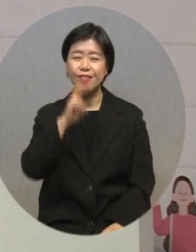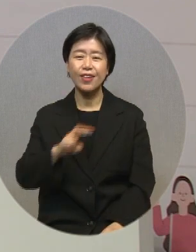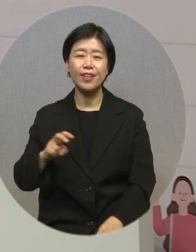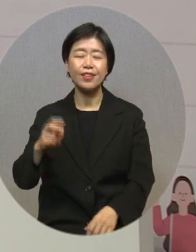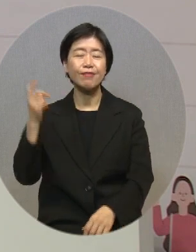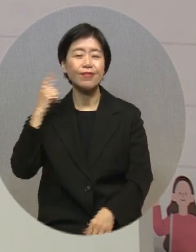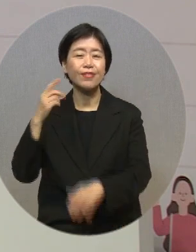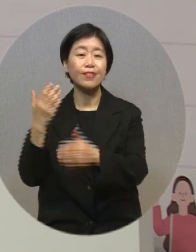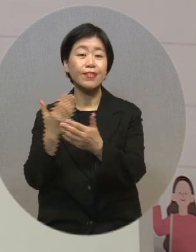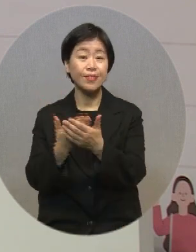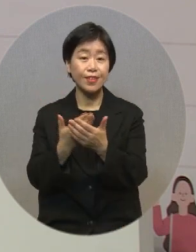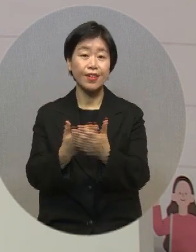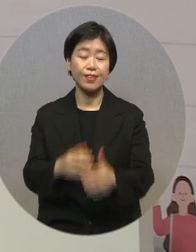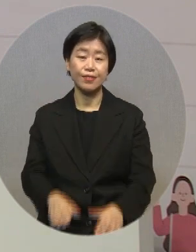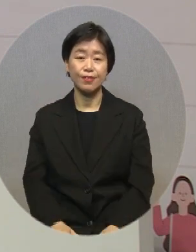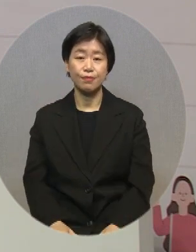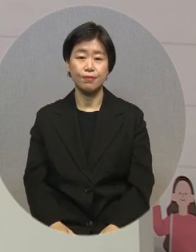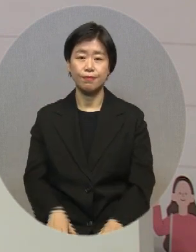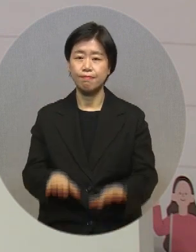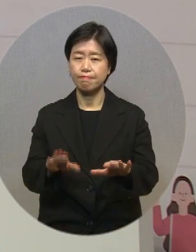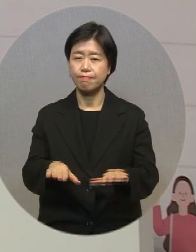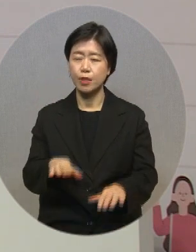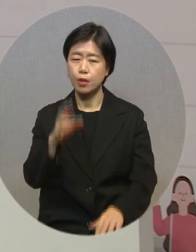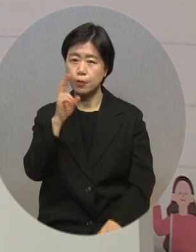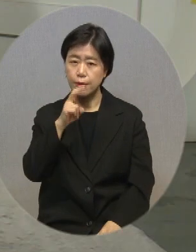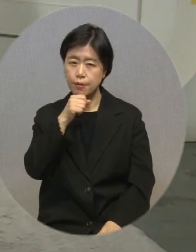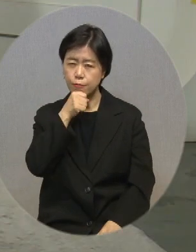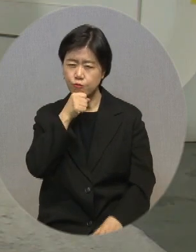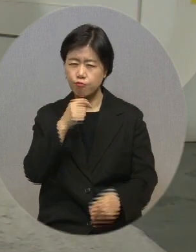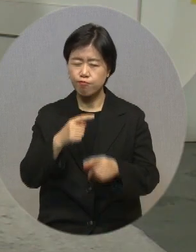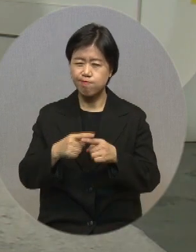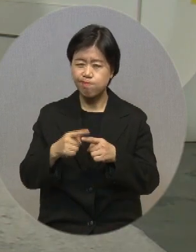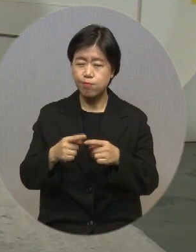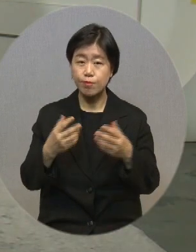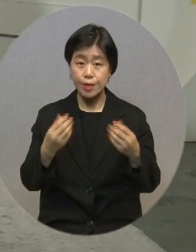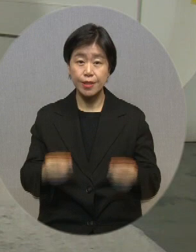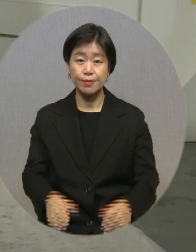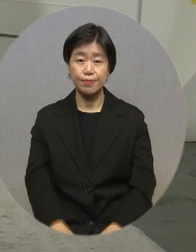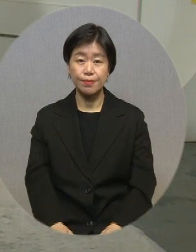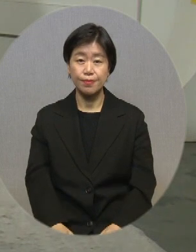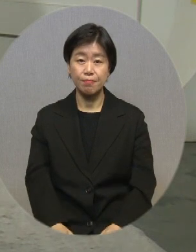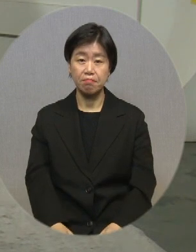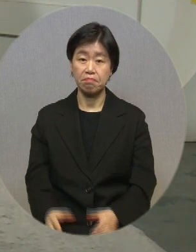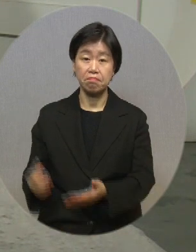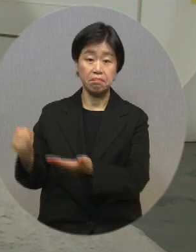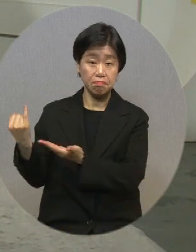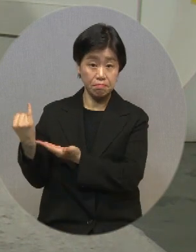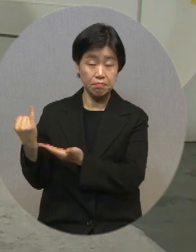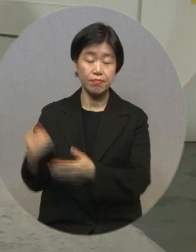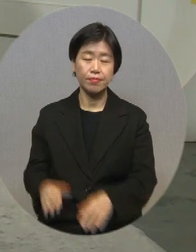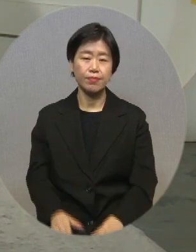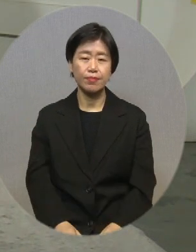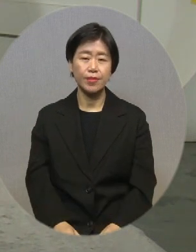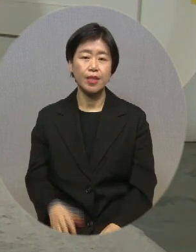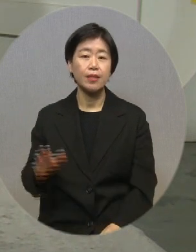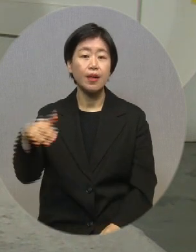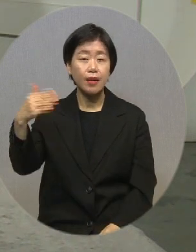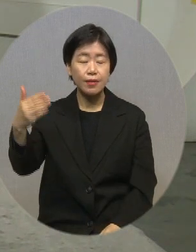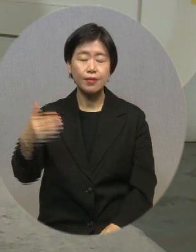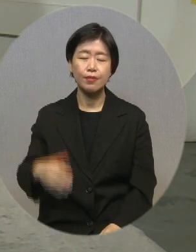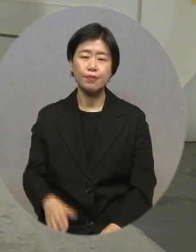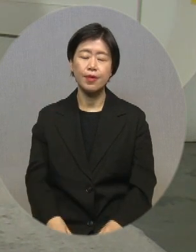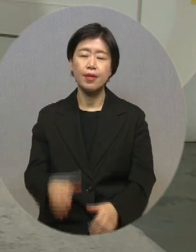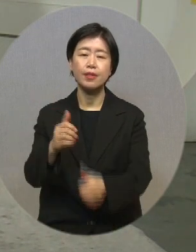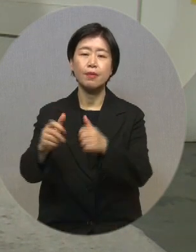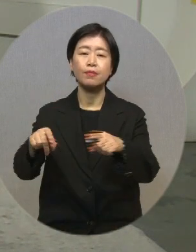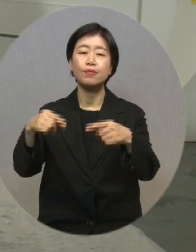노래를 들려주세요. 저희 제작진이 엄정하게 심사를 마쳤습니다. MC 가수 정연아 씨가 월간 결선에 나갈 부문별